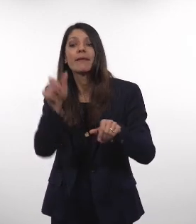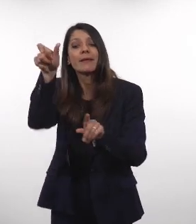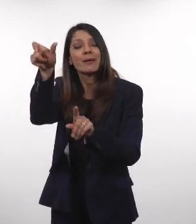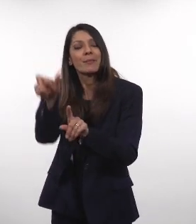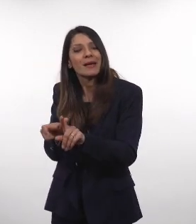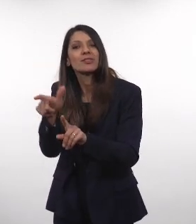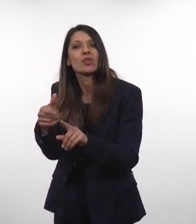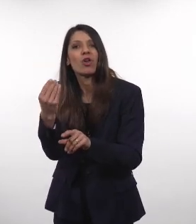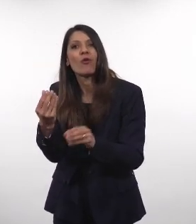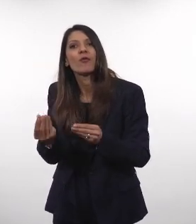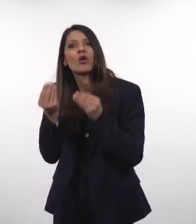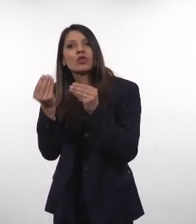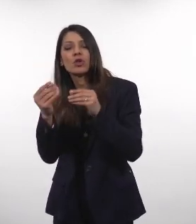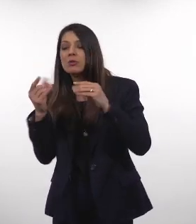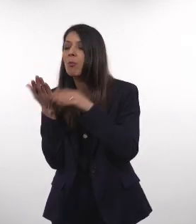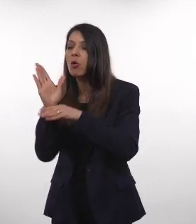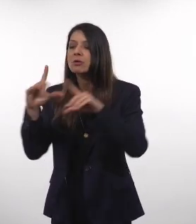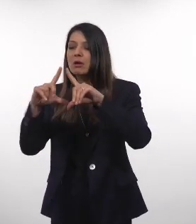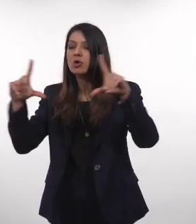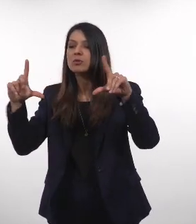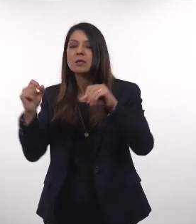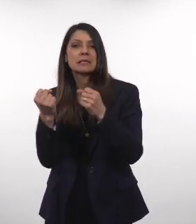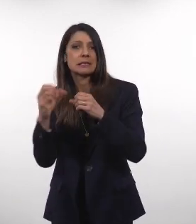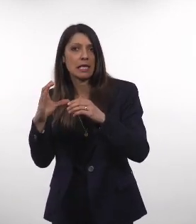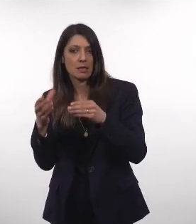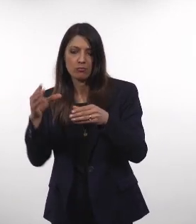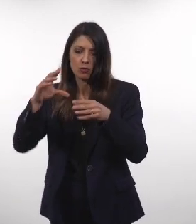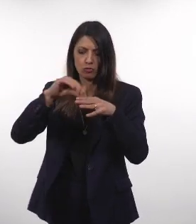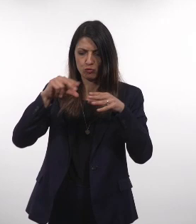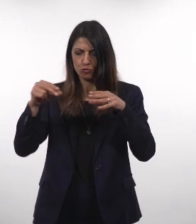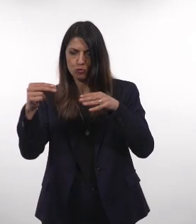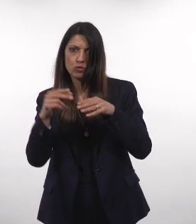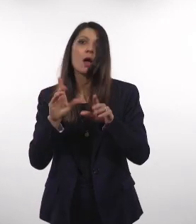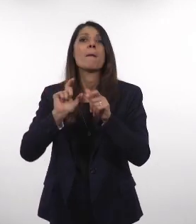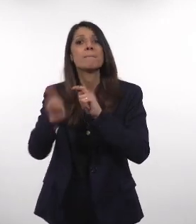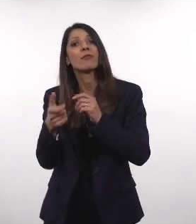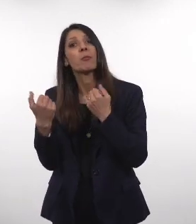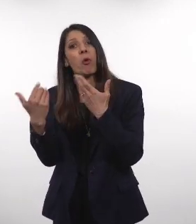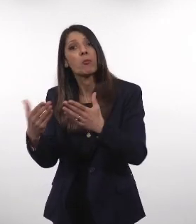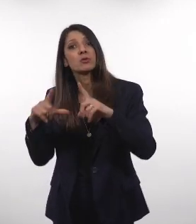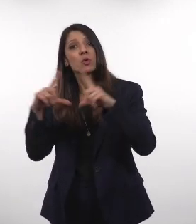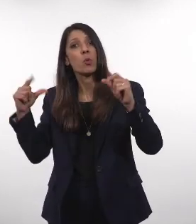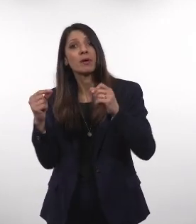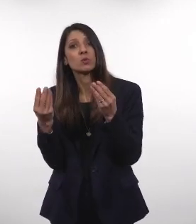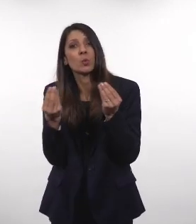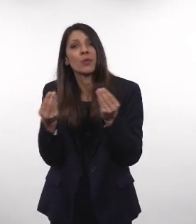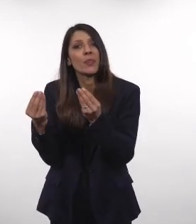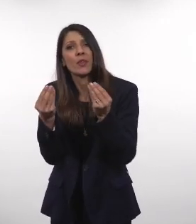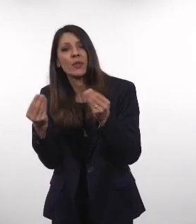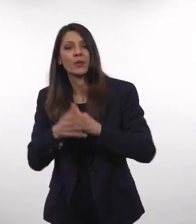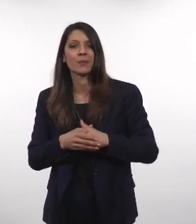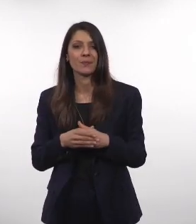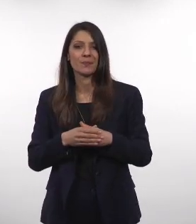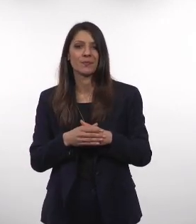d'une compresse sèche puis humide. Ouais. L'autre côté aussi, là? Ouais.